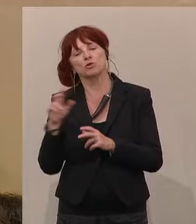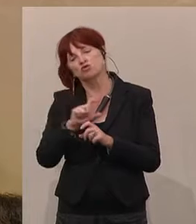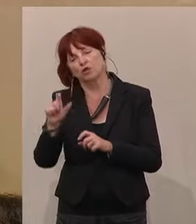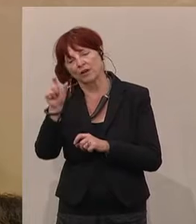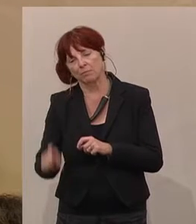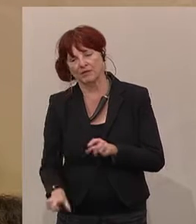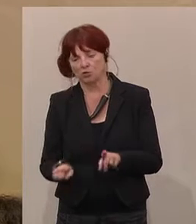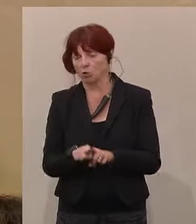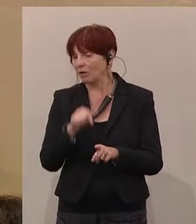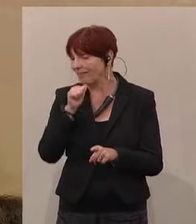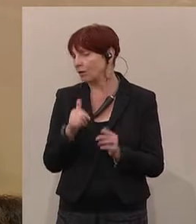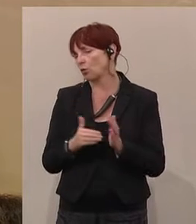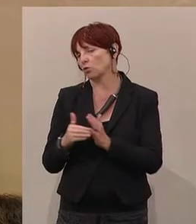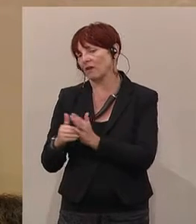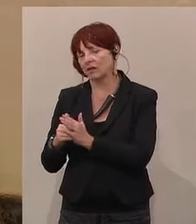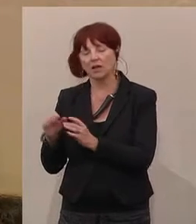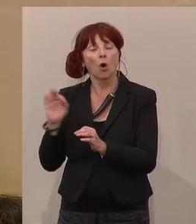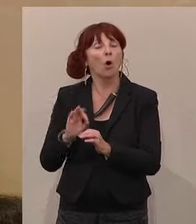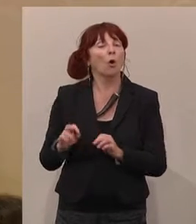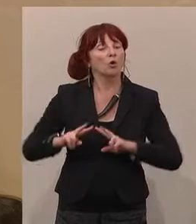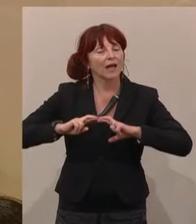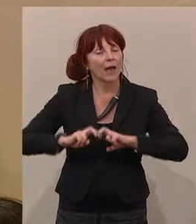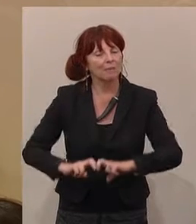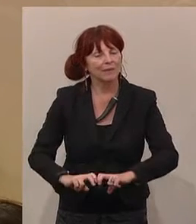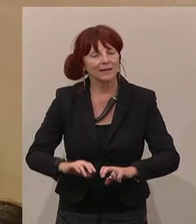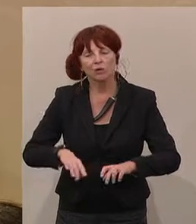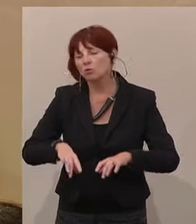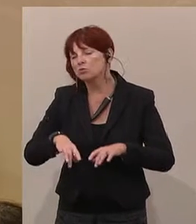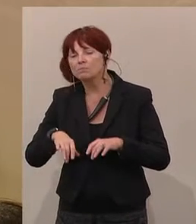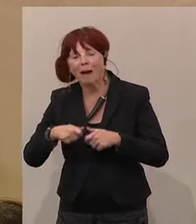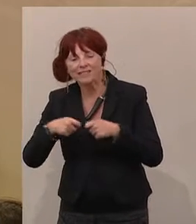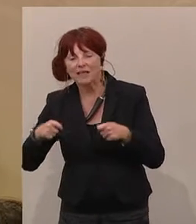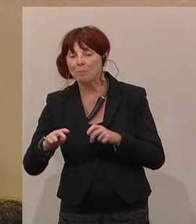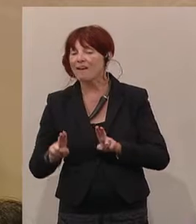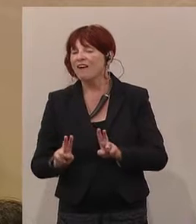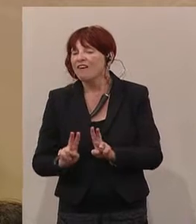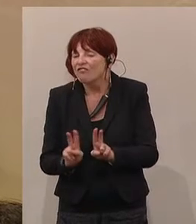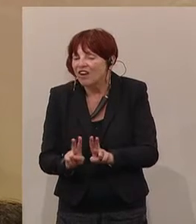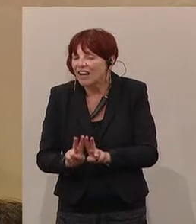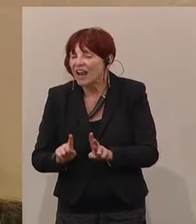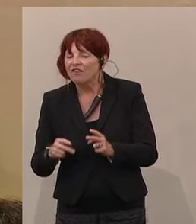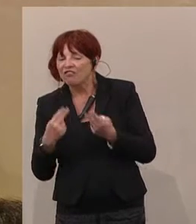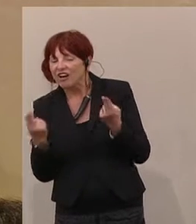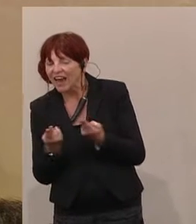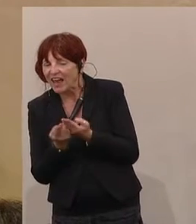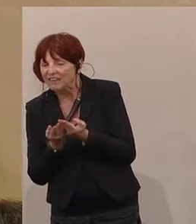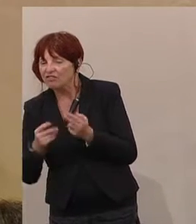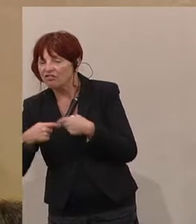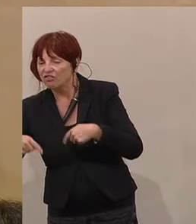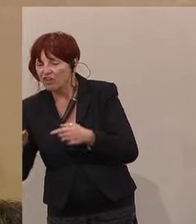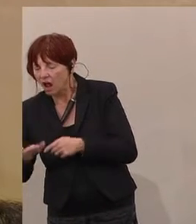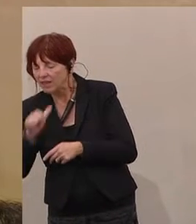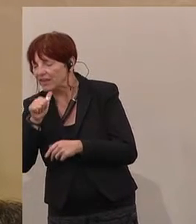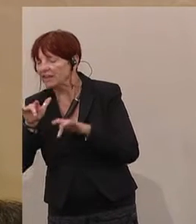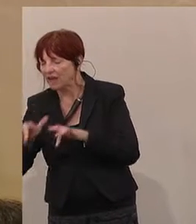angegebene Ermittlungsmaßnahme in einem vergleichbaren innerstaatlichen Fall nicht zur Verfügung, so kann die zuständige Behörde des Anordnungsstaates zur Frage